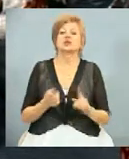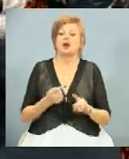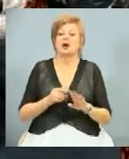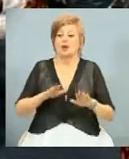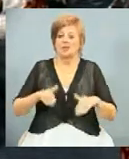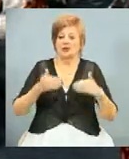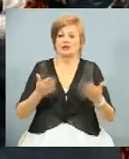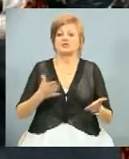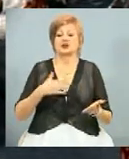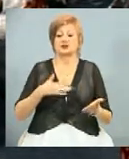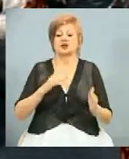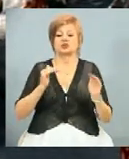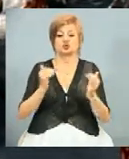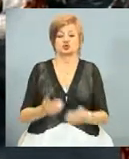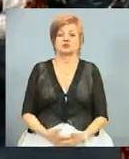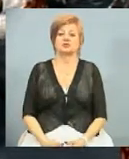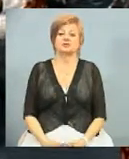пропоную подивитися наш наступний сюжет.